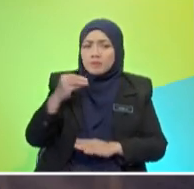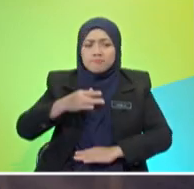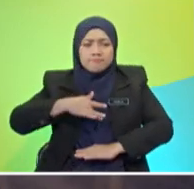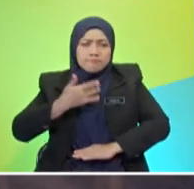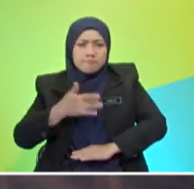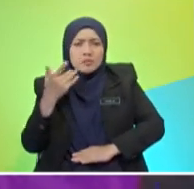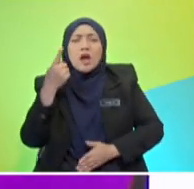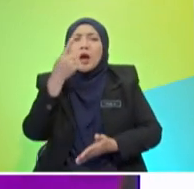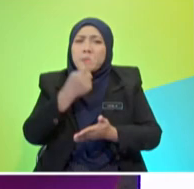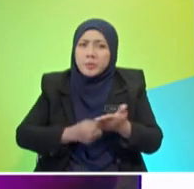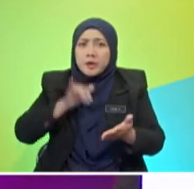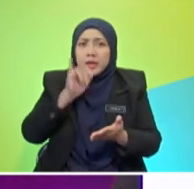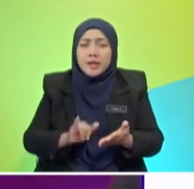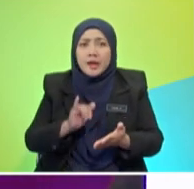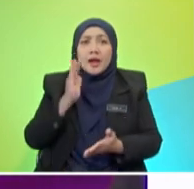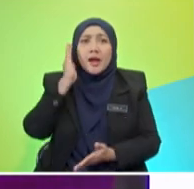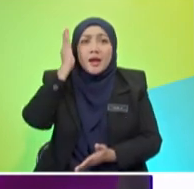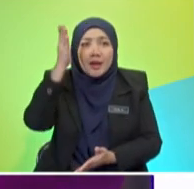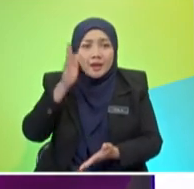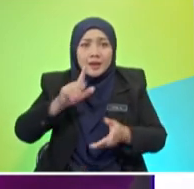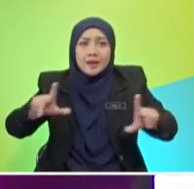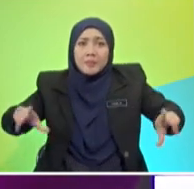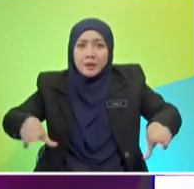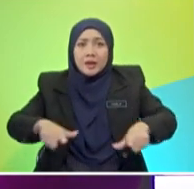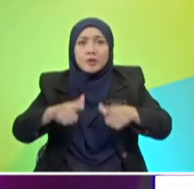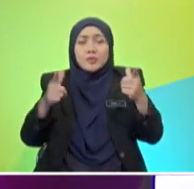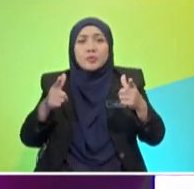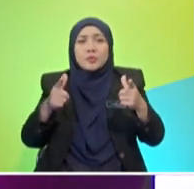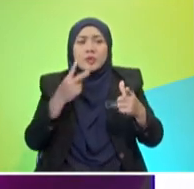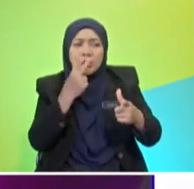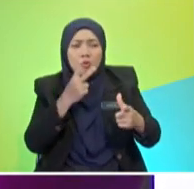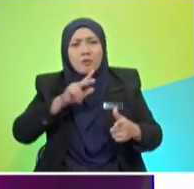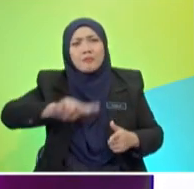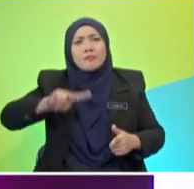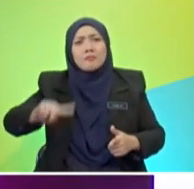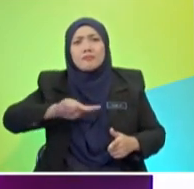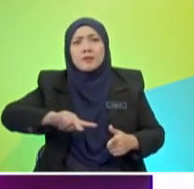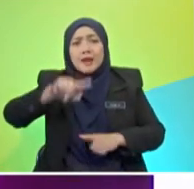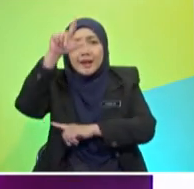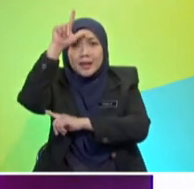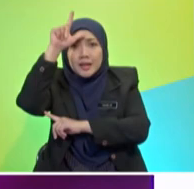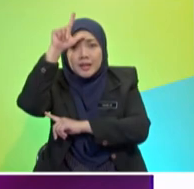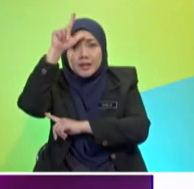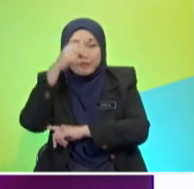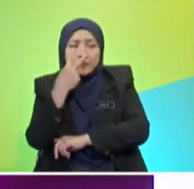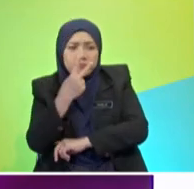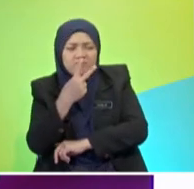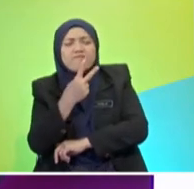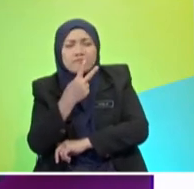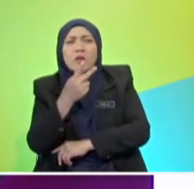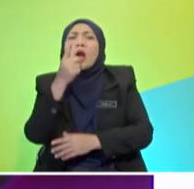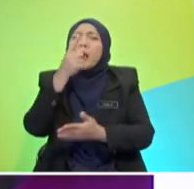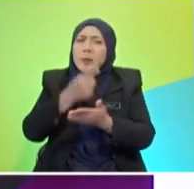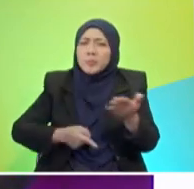akan berlaku jika Sean ataupun kanak-kanak lelaki itu berdepan dengan situasi seperti itu. Dia